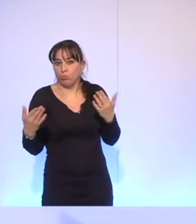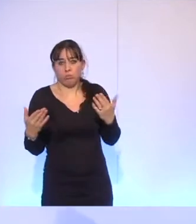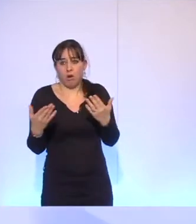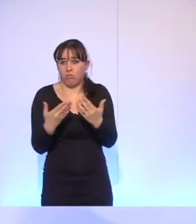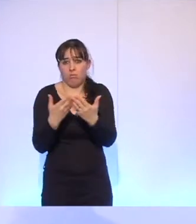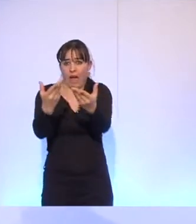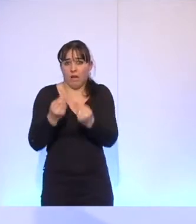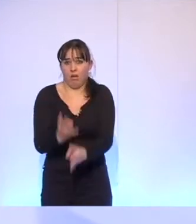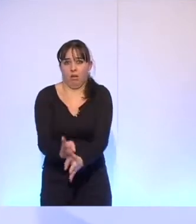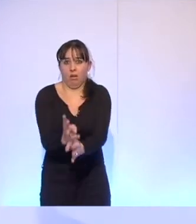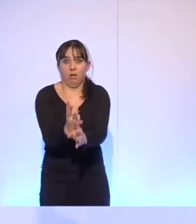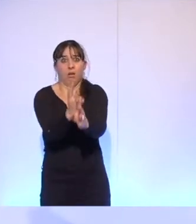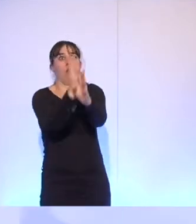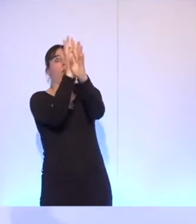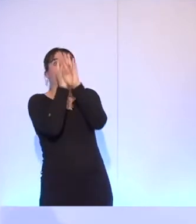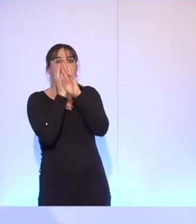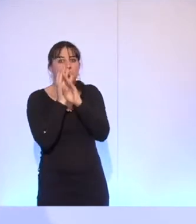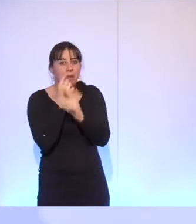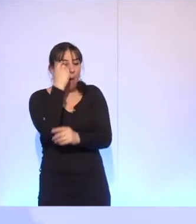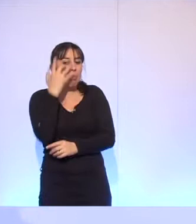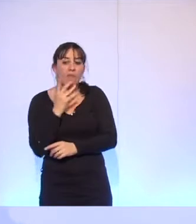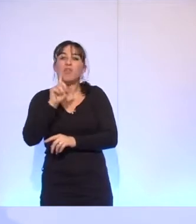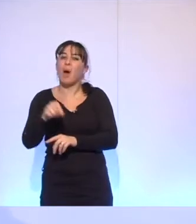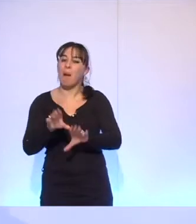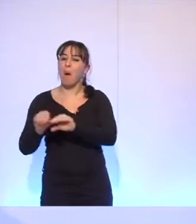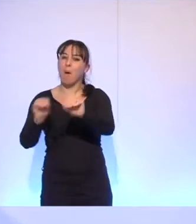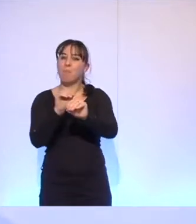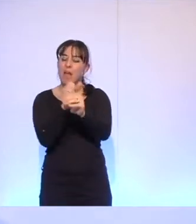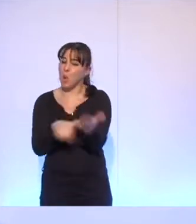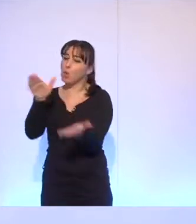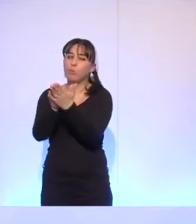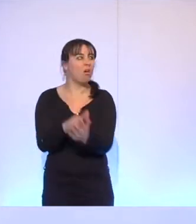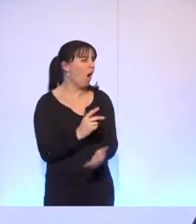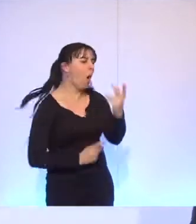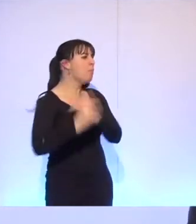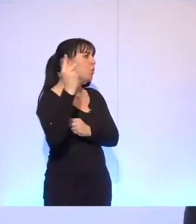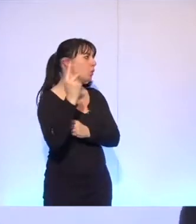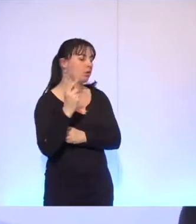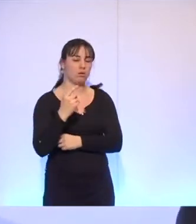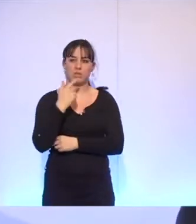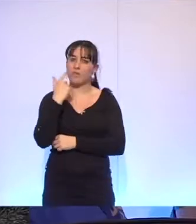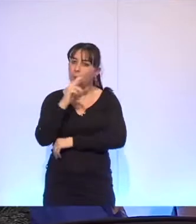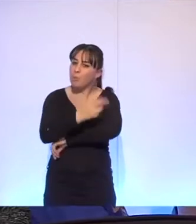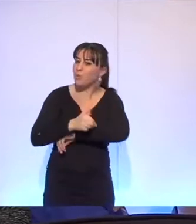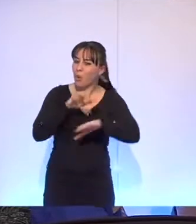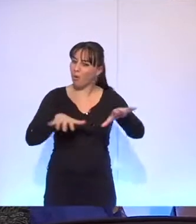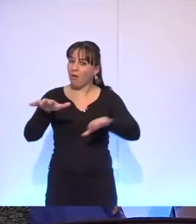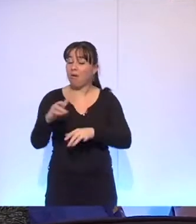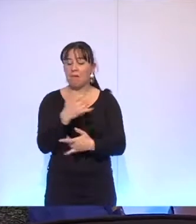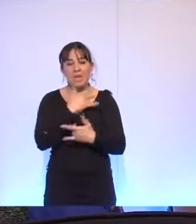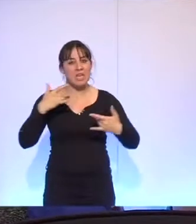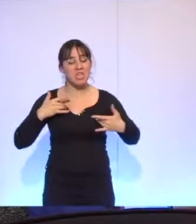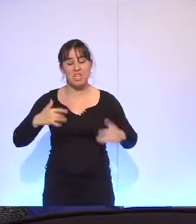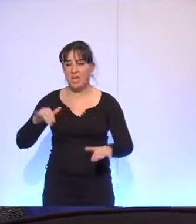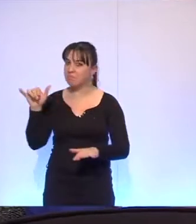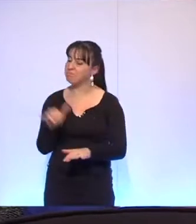un suraccueil qui doit être au moins le double de la capacité normale, dans des espaces de bureaux, dans des conditions d'hygiène